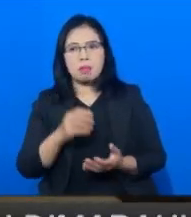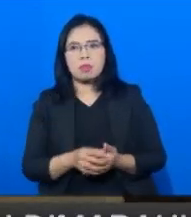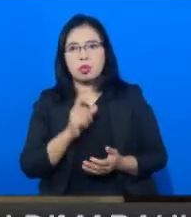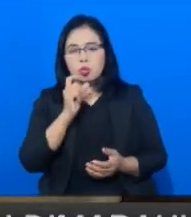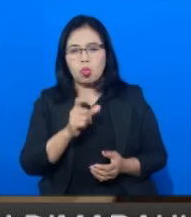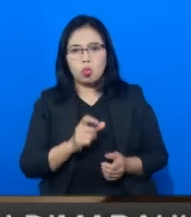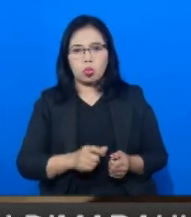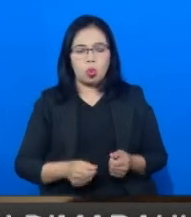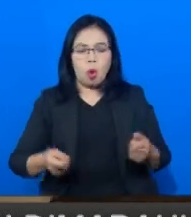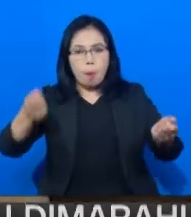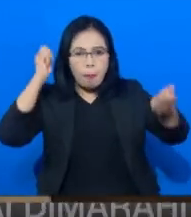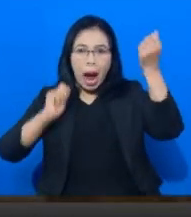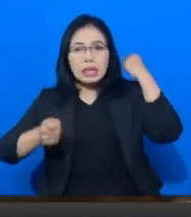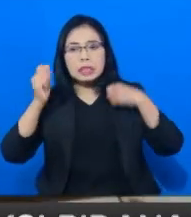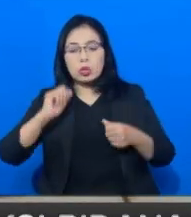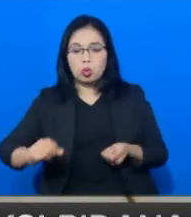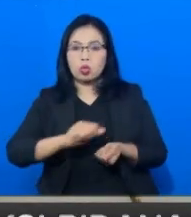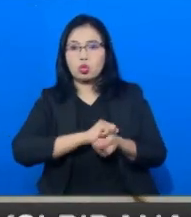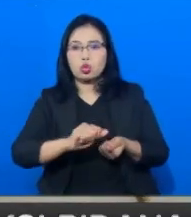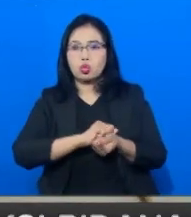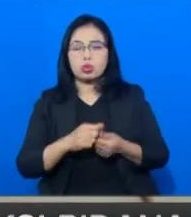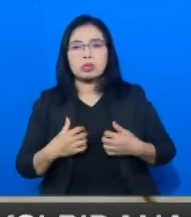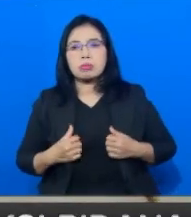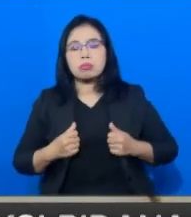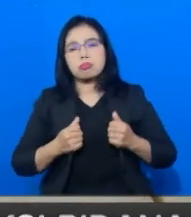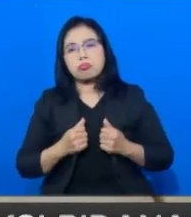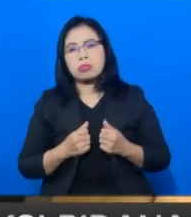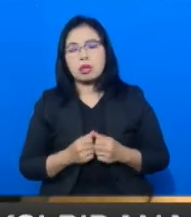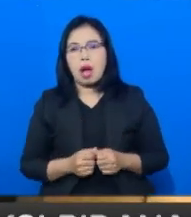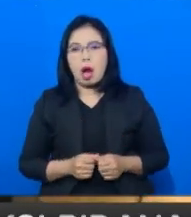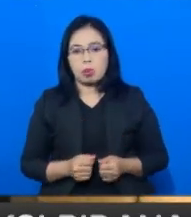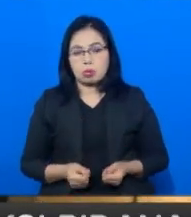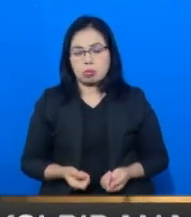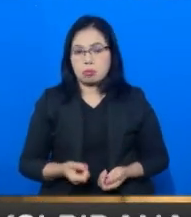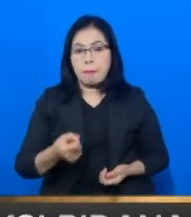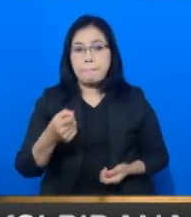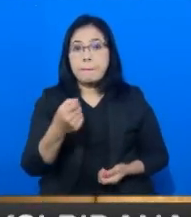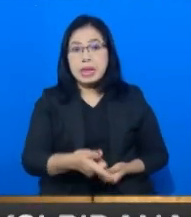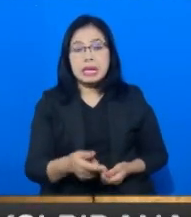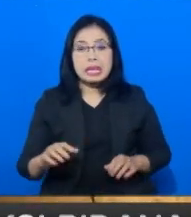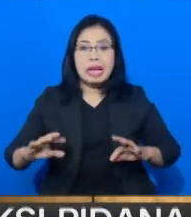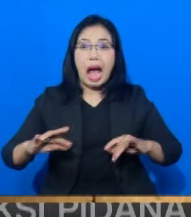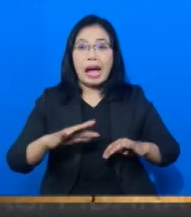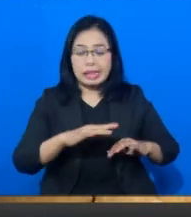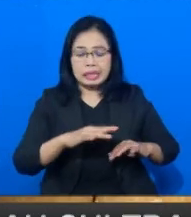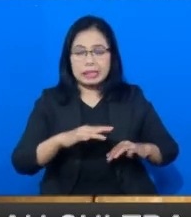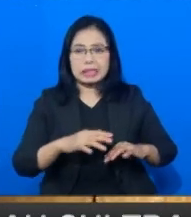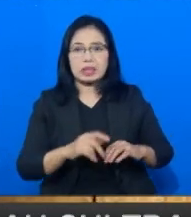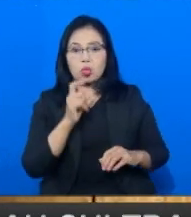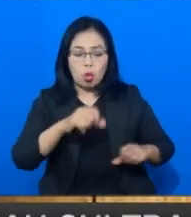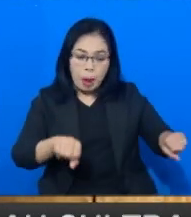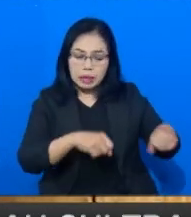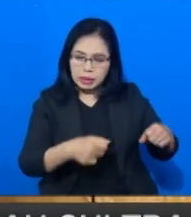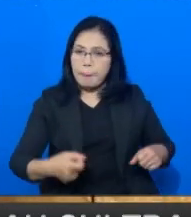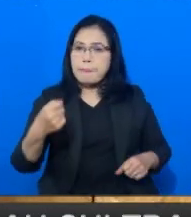kakus, Wahyudi dan keluarganya harus menggunakan air isi ulang untuk minum dan memasak. Biaya yang tidak sedikit